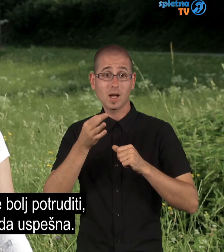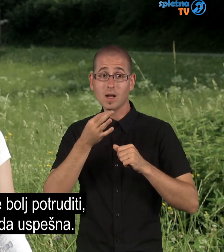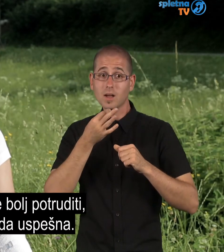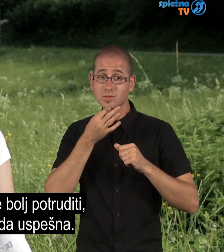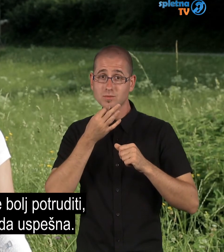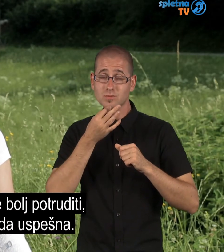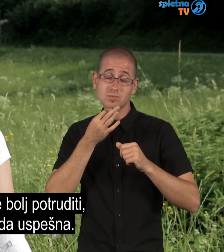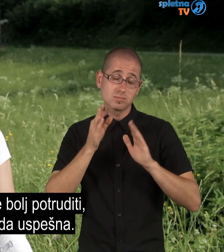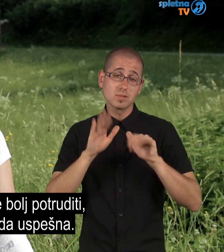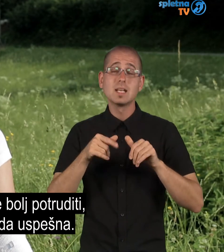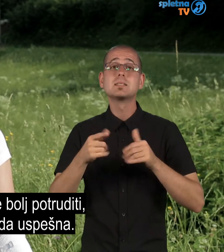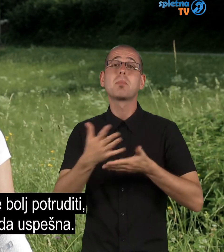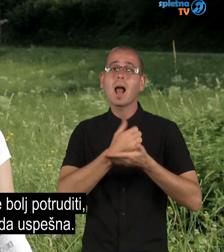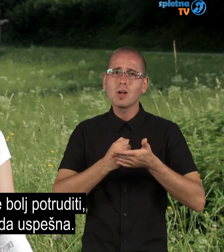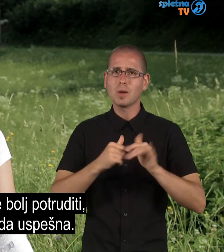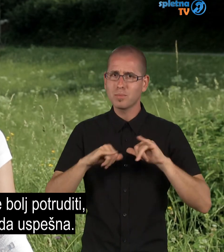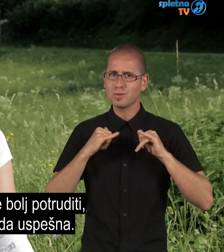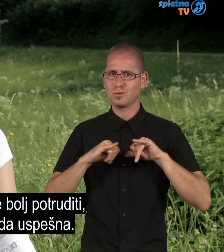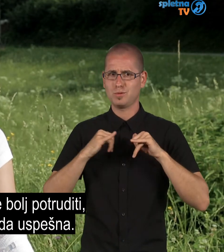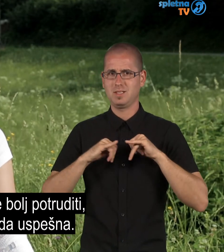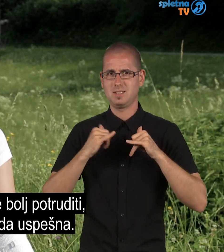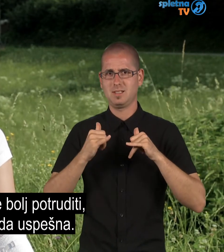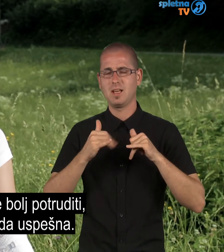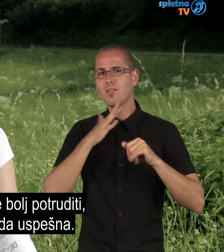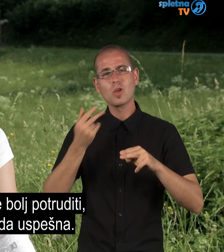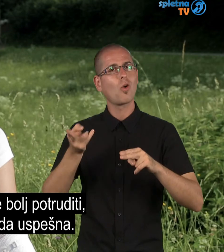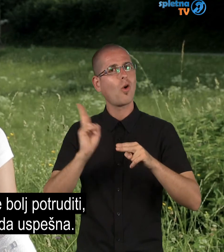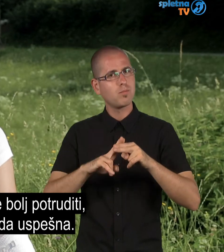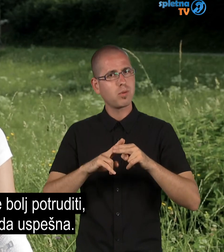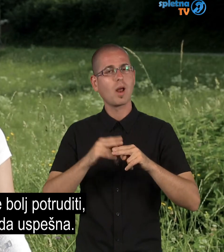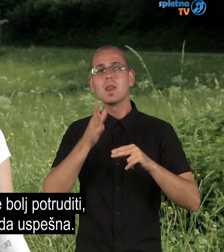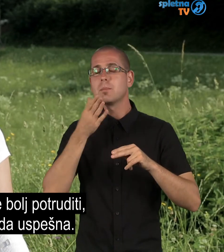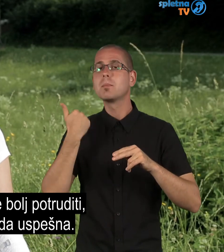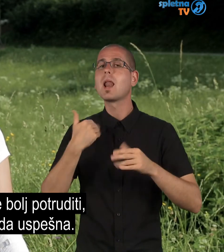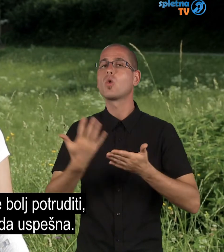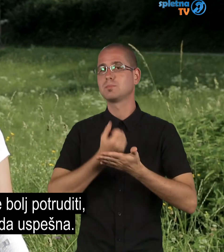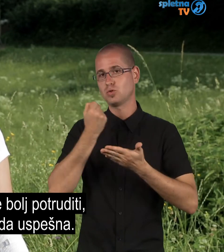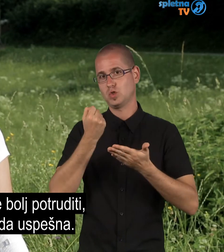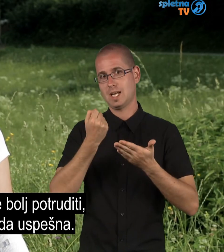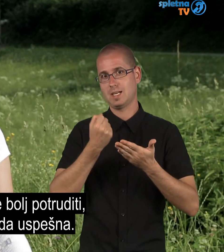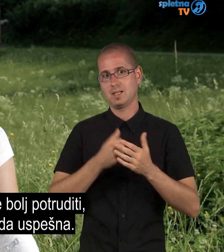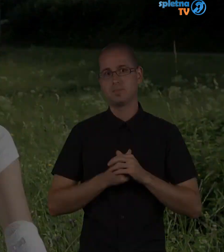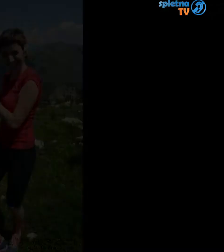ampak se splača potruditi veliko več, da bi bila uspešna.